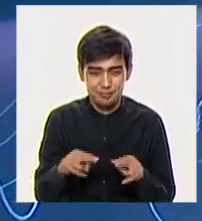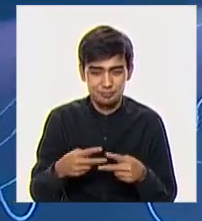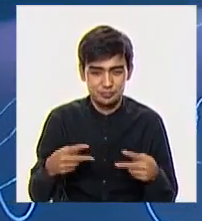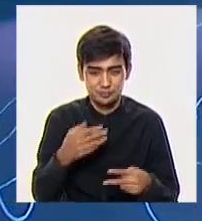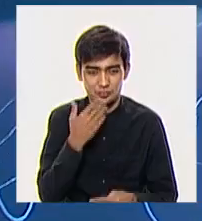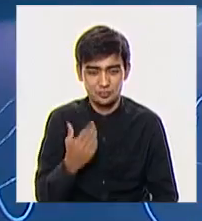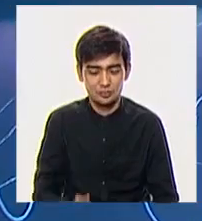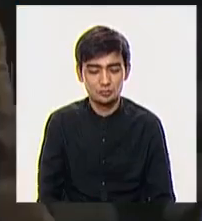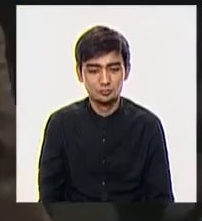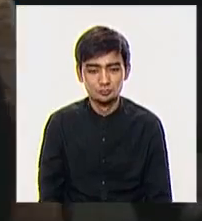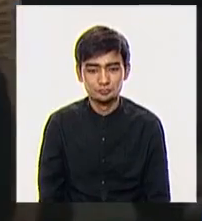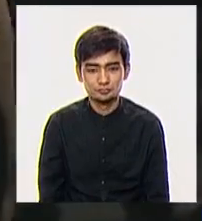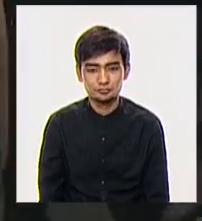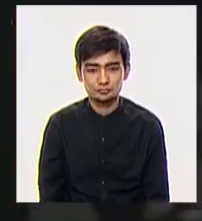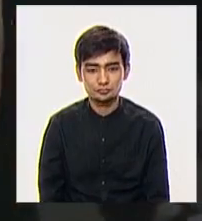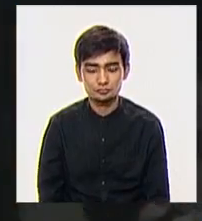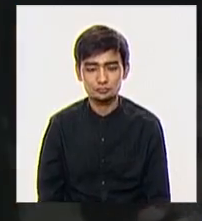теңестірілмеген.